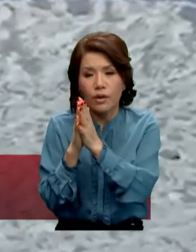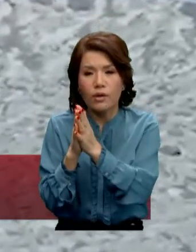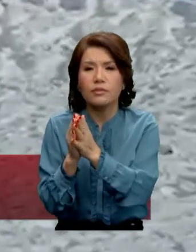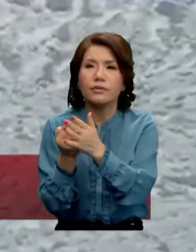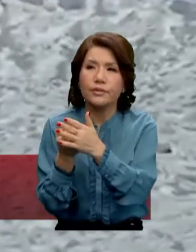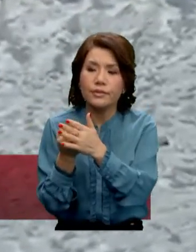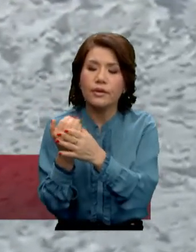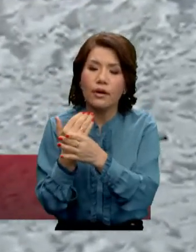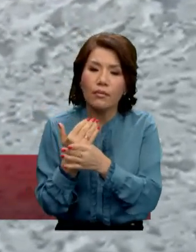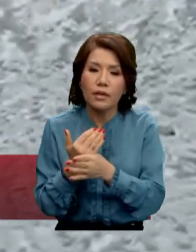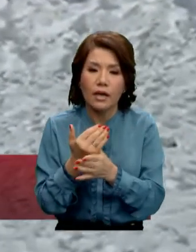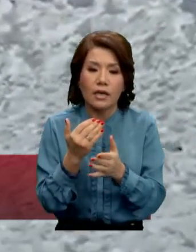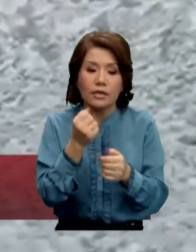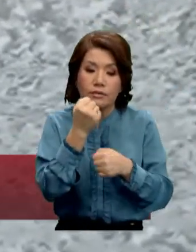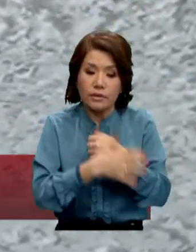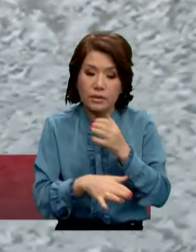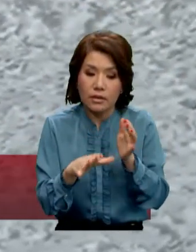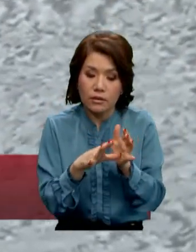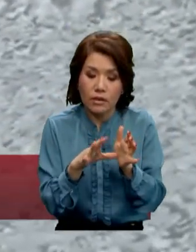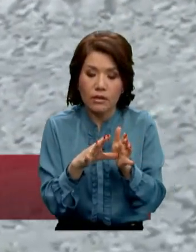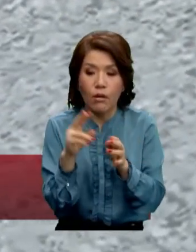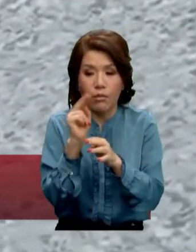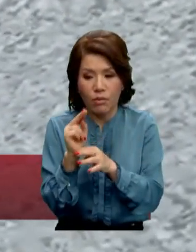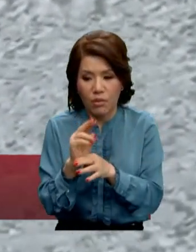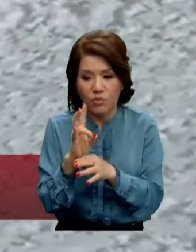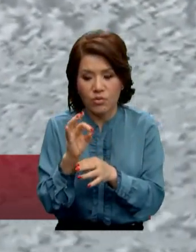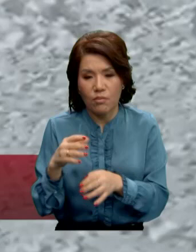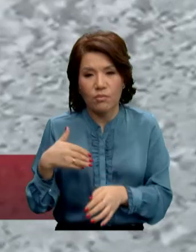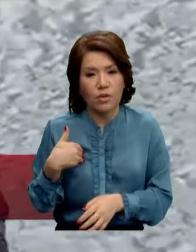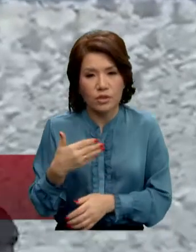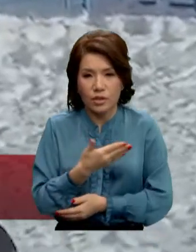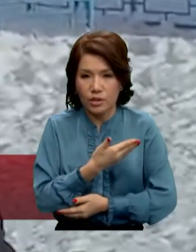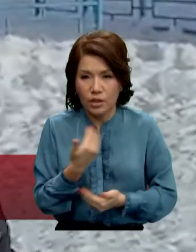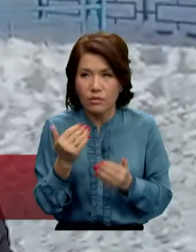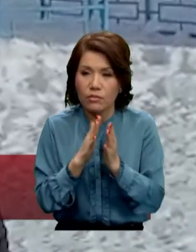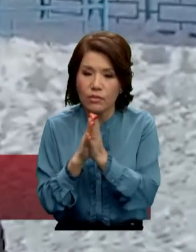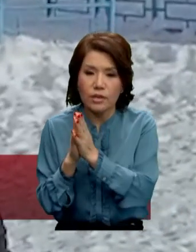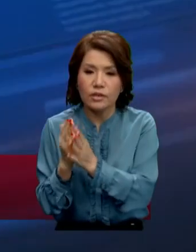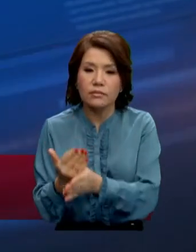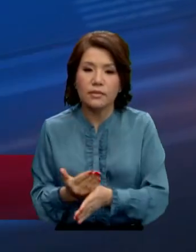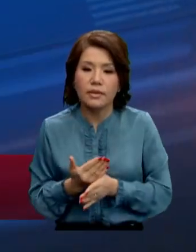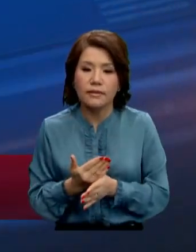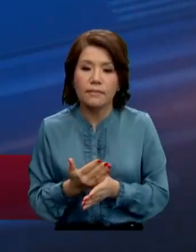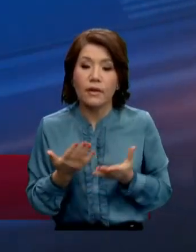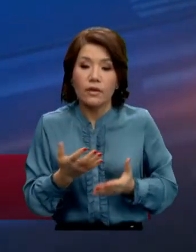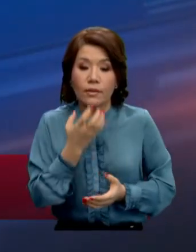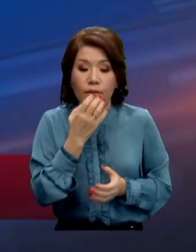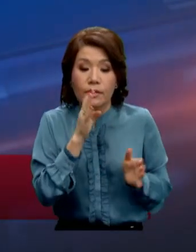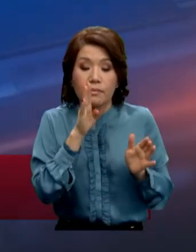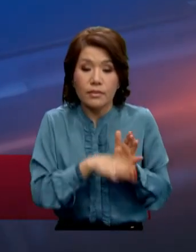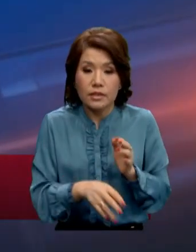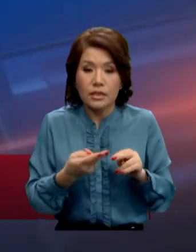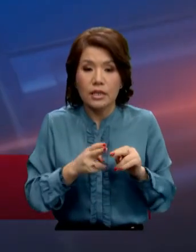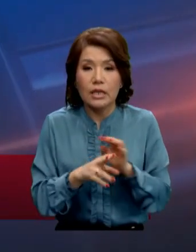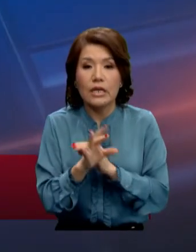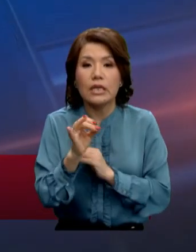сұраймыз. Жылу орталығын жөндеп жатқандарын айтады, бірақ одан қайыр жоқ. Бір амалын тапсаңыздар екен. Жылусыз қиналған ел Ридер